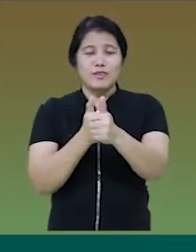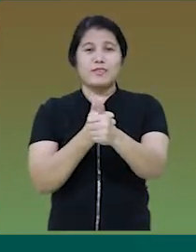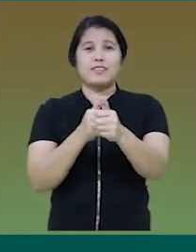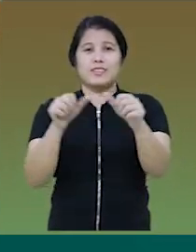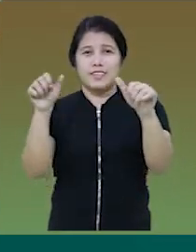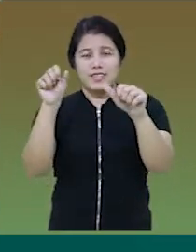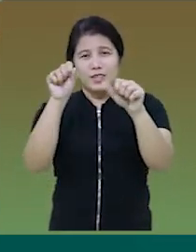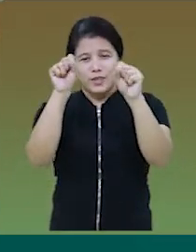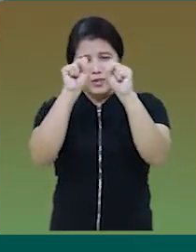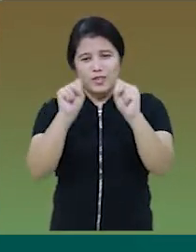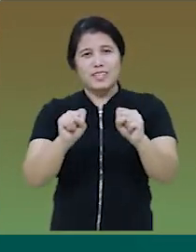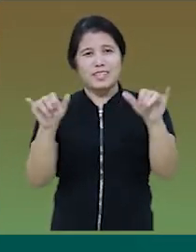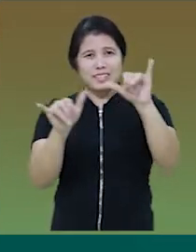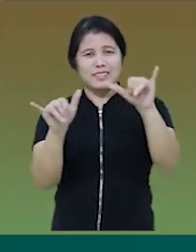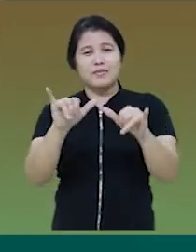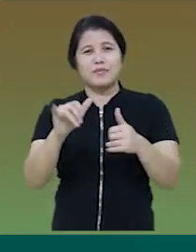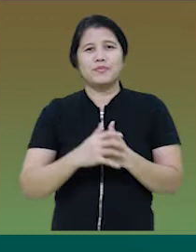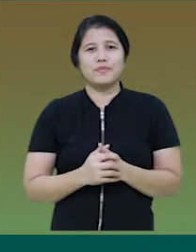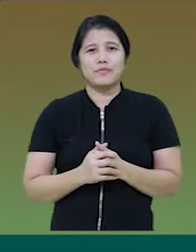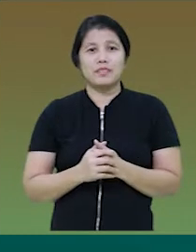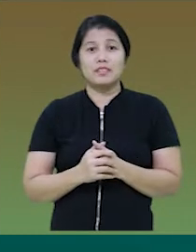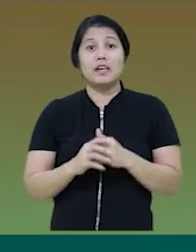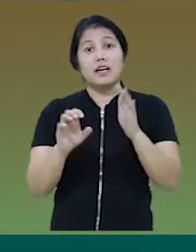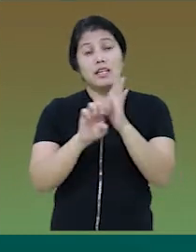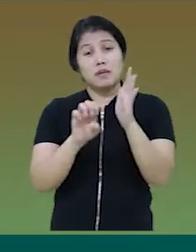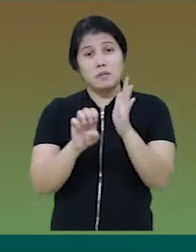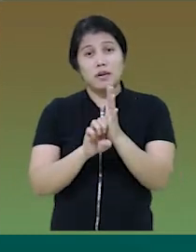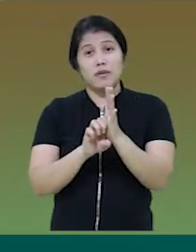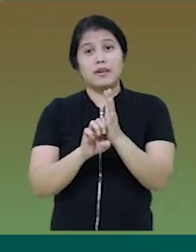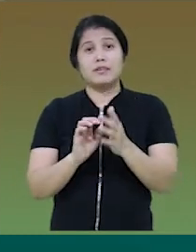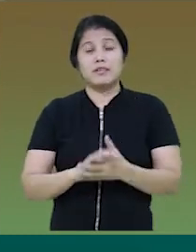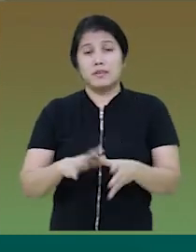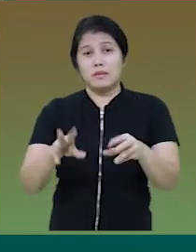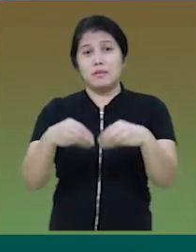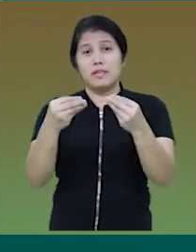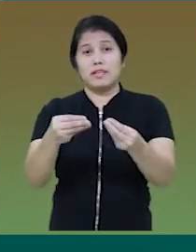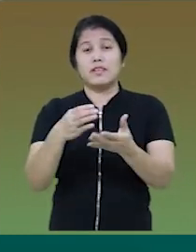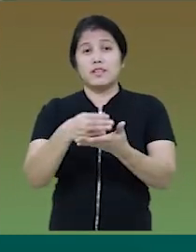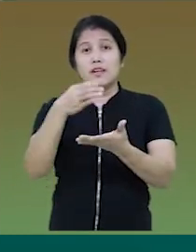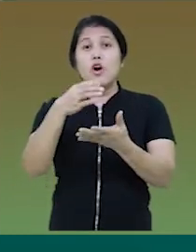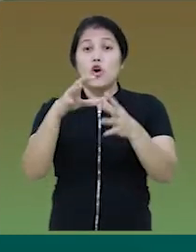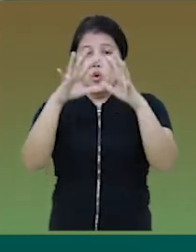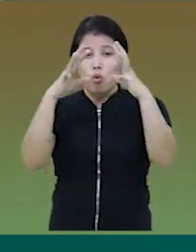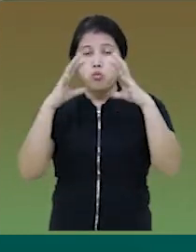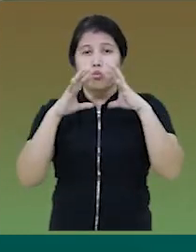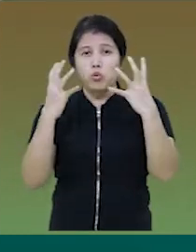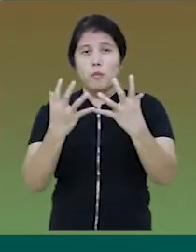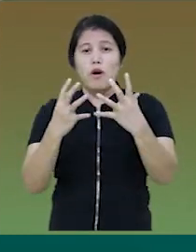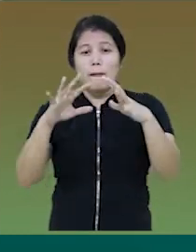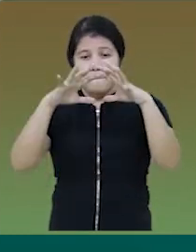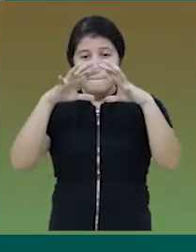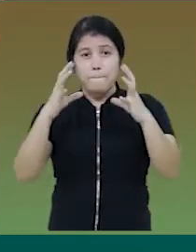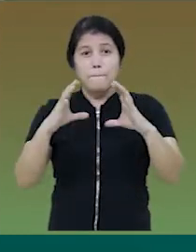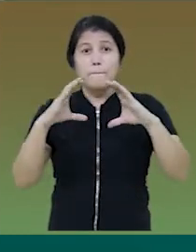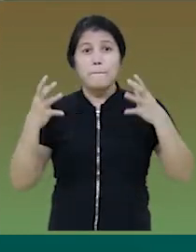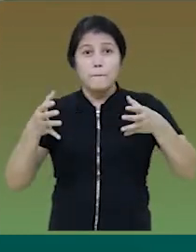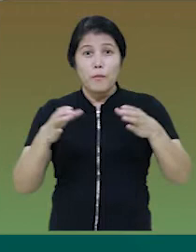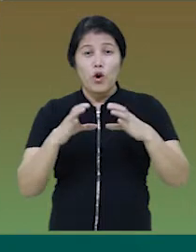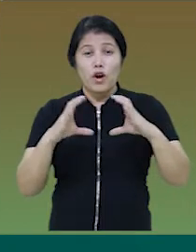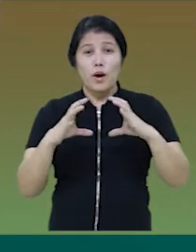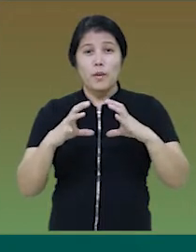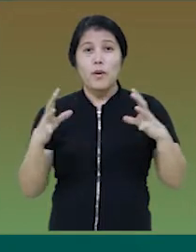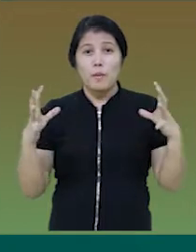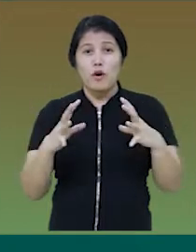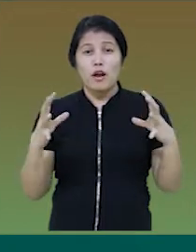sisidlan nito. Halimbawa po ng lalagyan ng gas sa nagbibigay ng sukat at hugis nito ay ang lobo, bola at